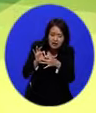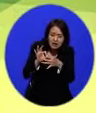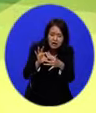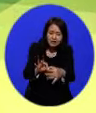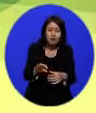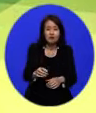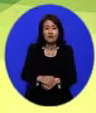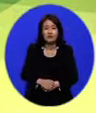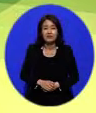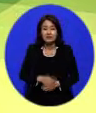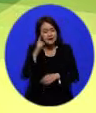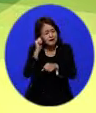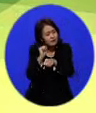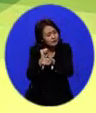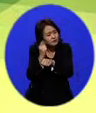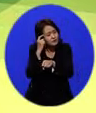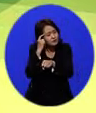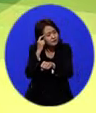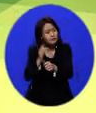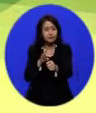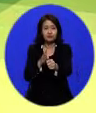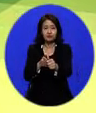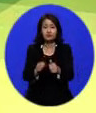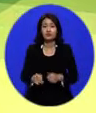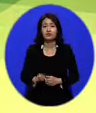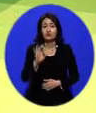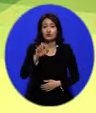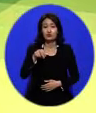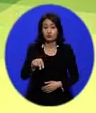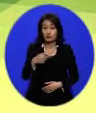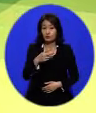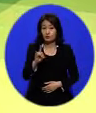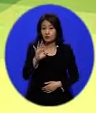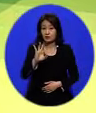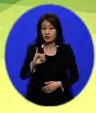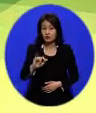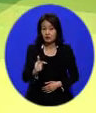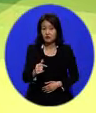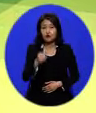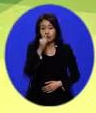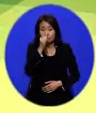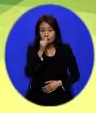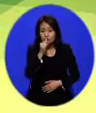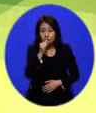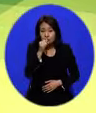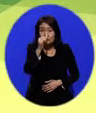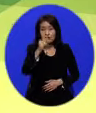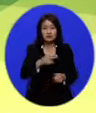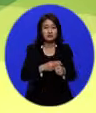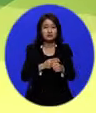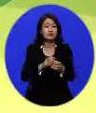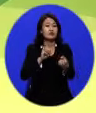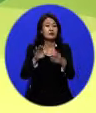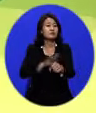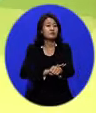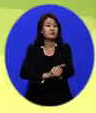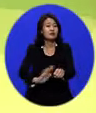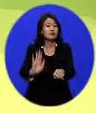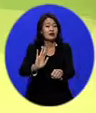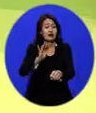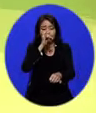끝없이 생각해라. 그래서 유대인들은 위대한 스승은 답을 알려주지 않는 스승이